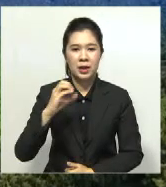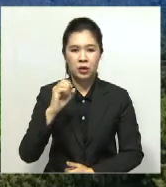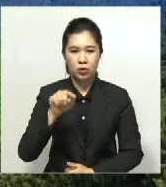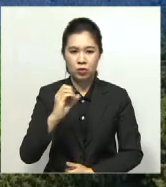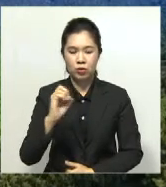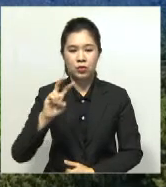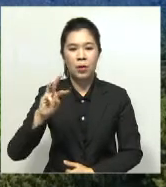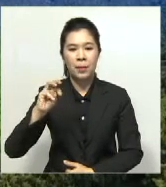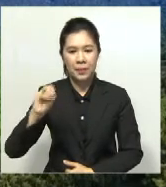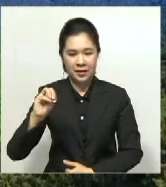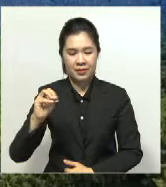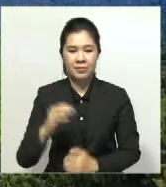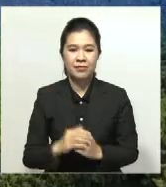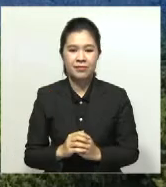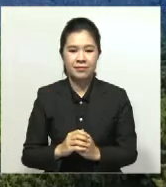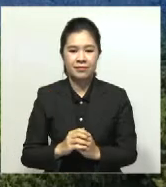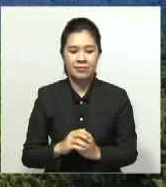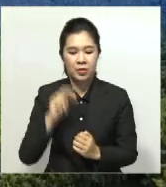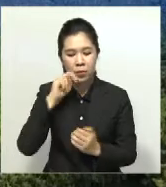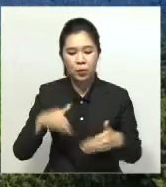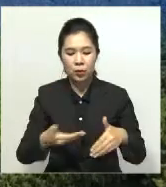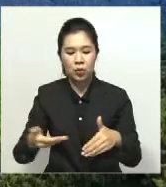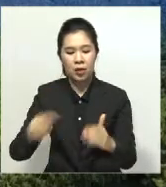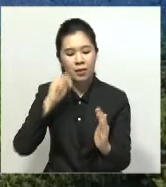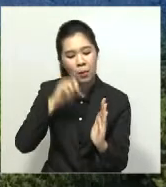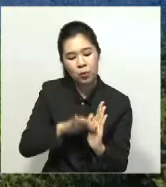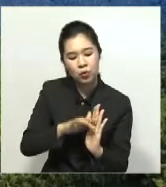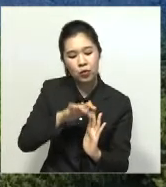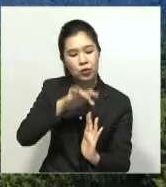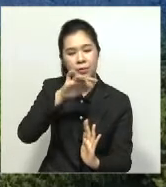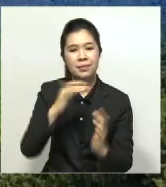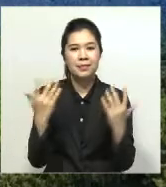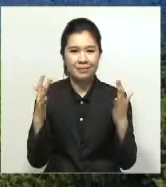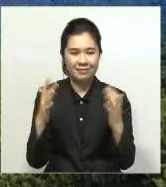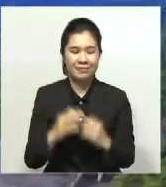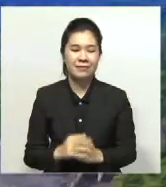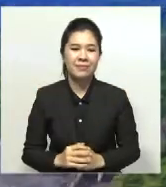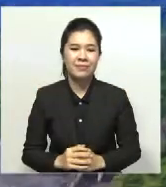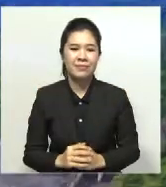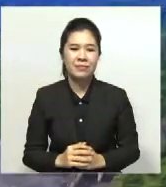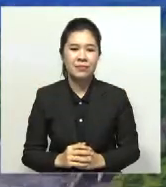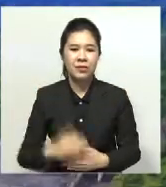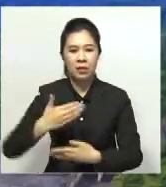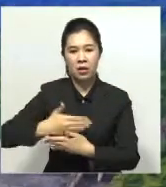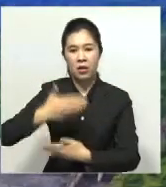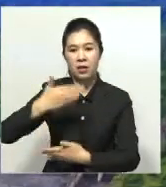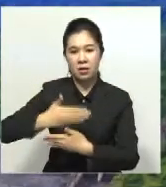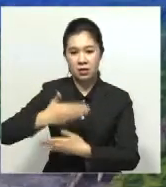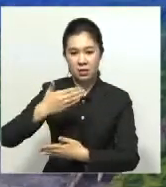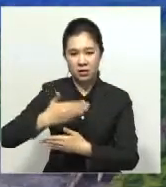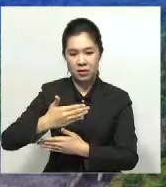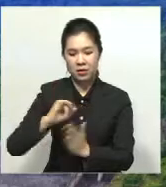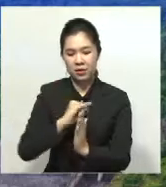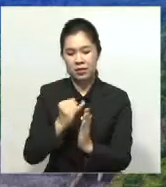ติเมตรส่วนพื้นที่ท้ายน้ำไม่มีน้ำสูงกว่าระดับตลิ่งแล้วค่ะ ไปต่อกันที่เขื่อนวชิราลงก